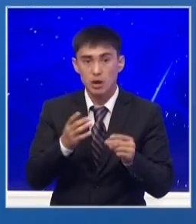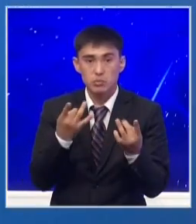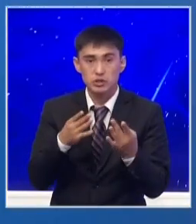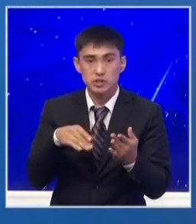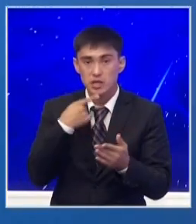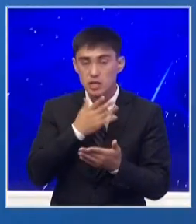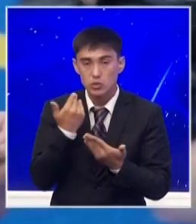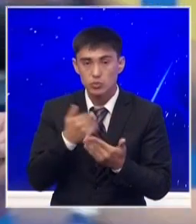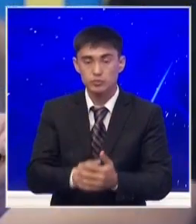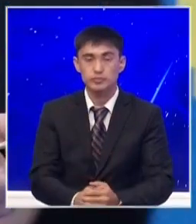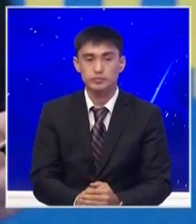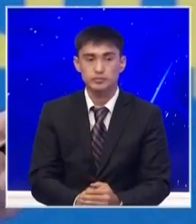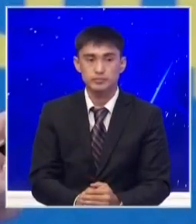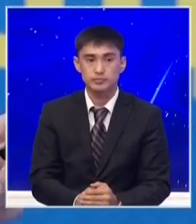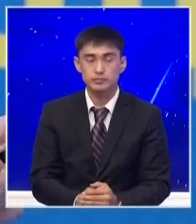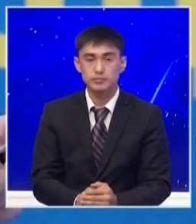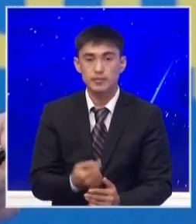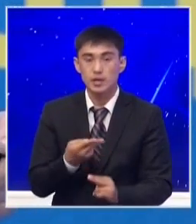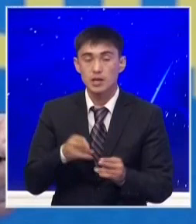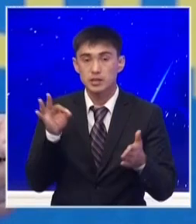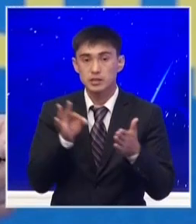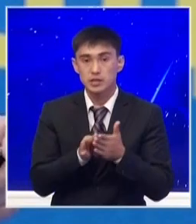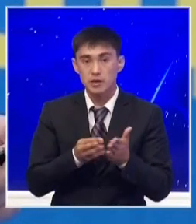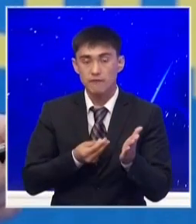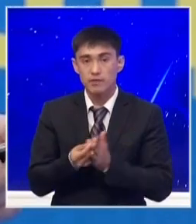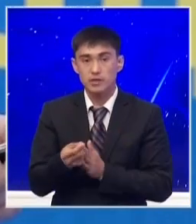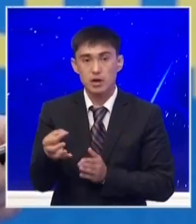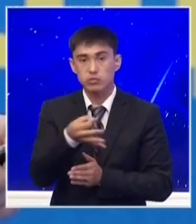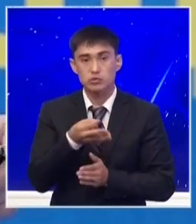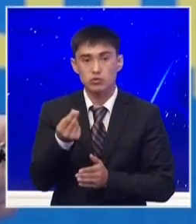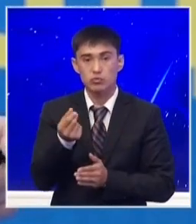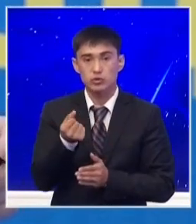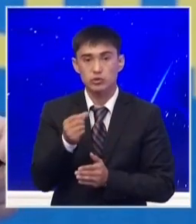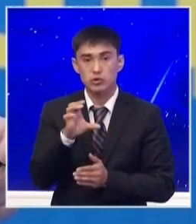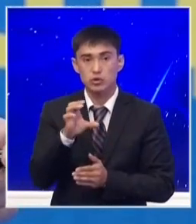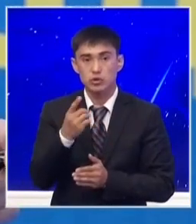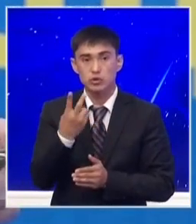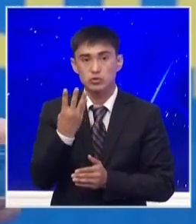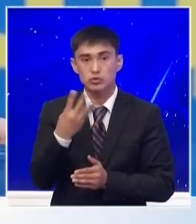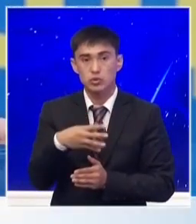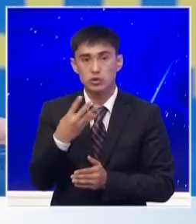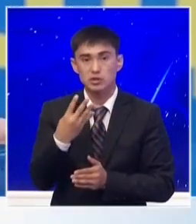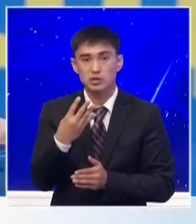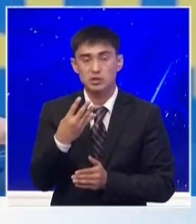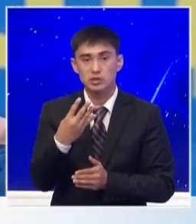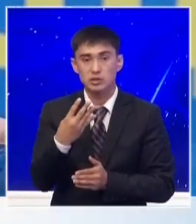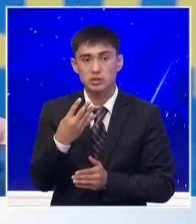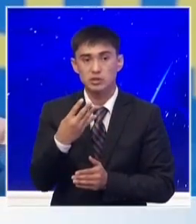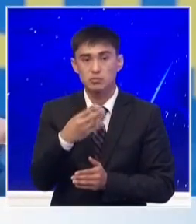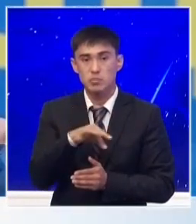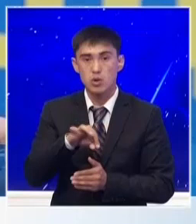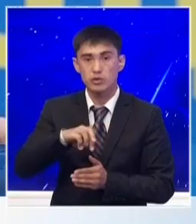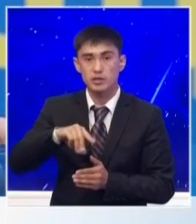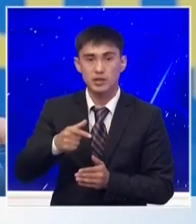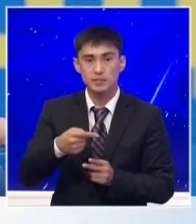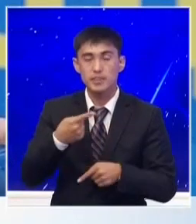не поднимаются. На эти цели мы выделили из областного бюджета 200 с чем-то миллионов тенге. Через конкурсный